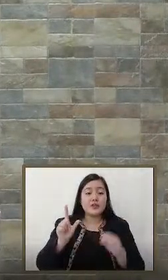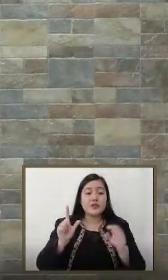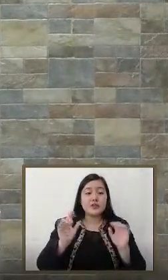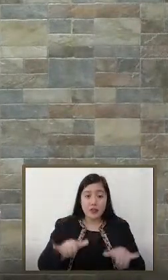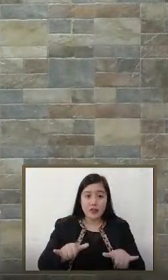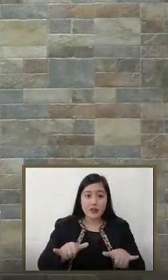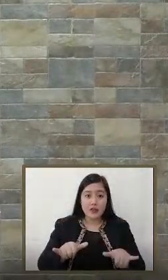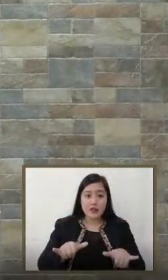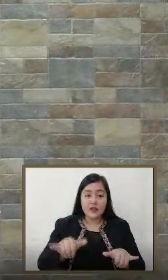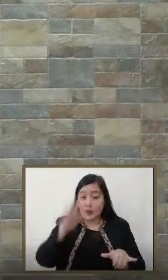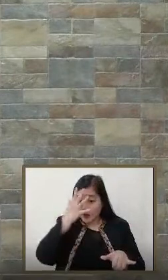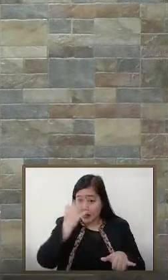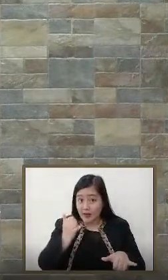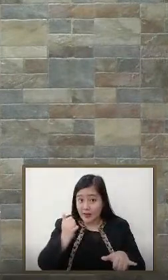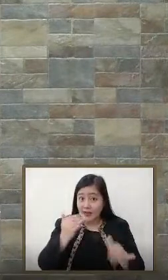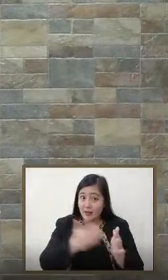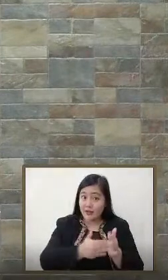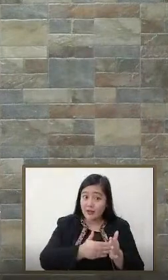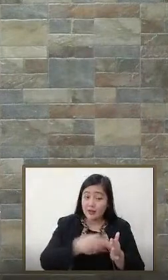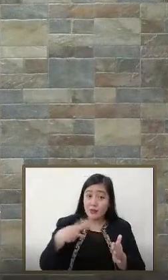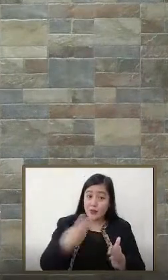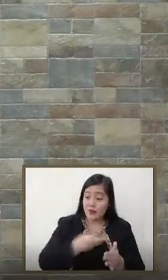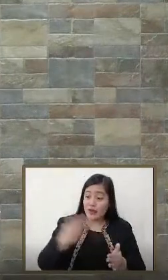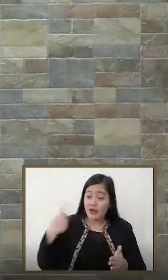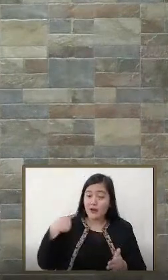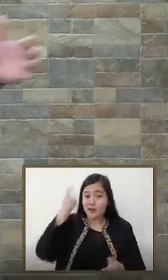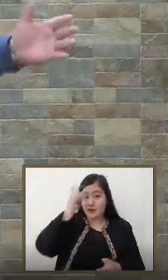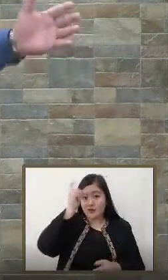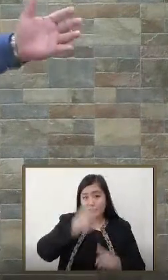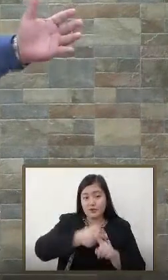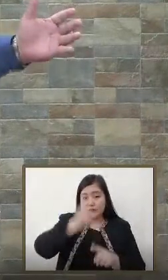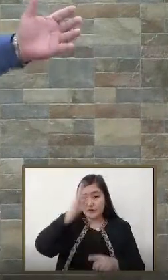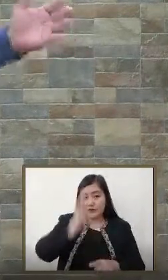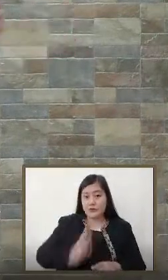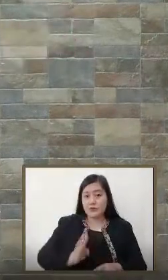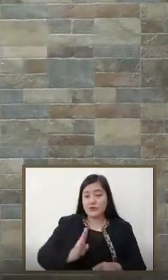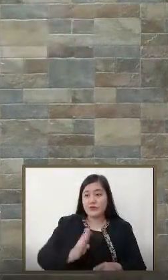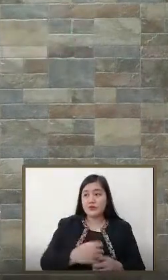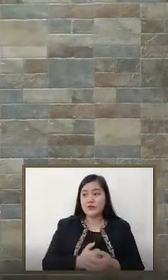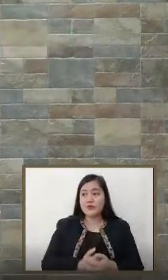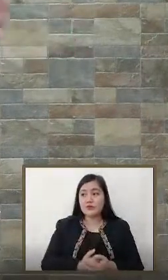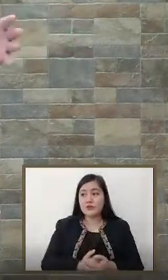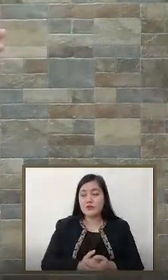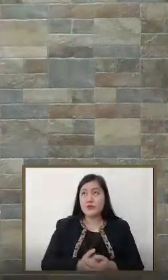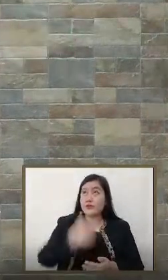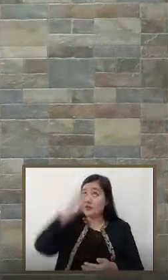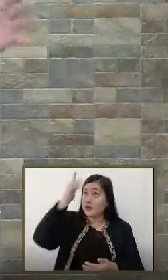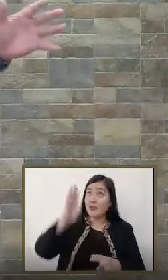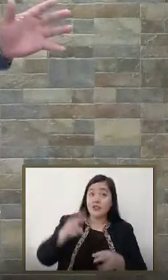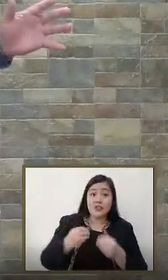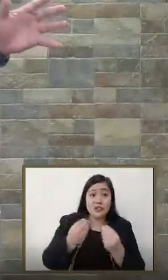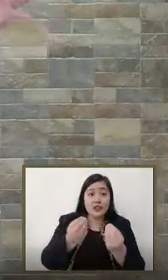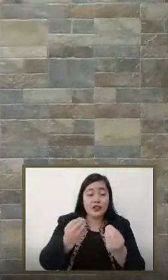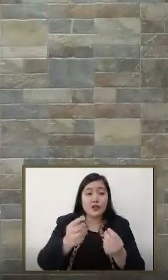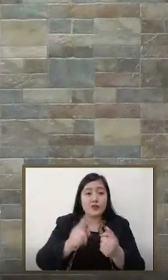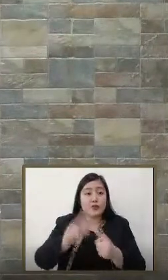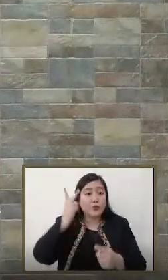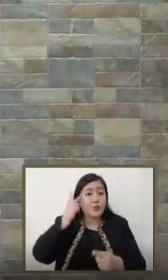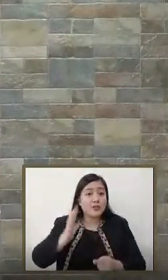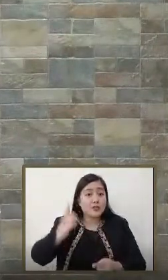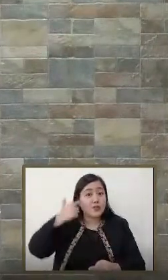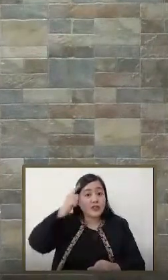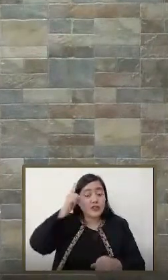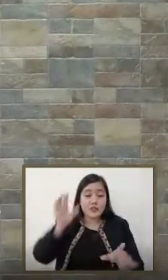nandiyan eh. Imagine mo, wisdom from God. Like yung mga binigay ng Diyos sa ating mga pastor na kung saan sinishare niya